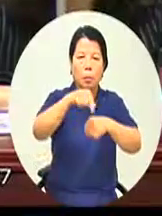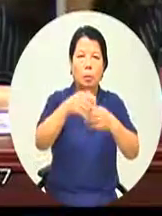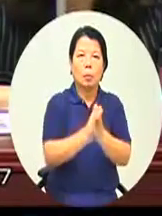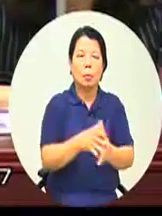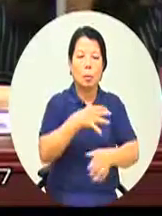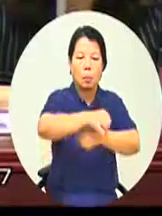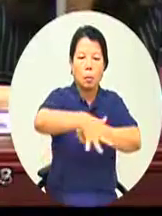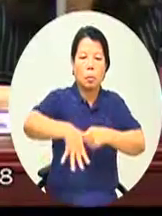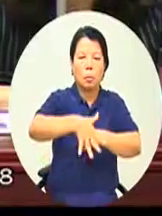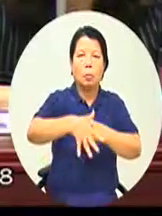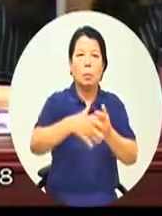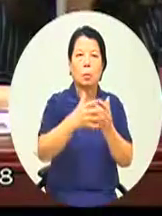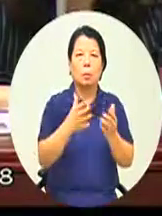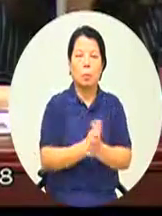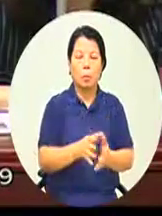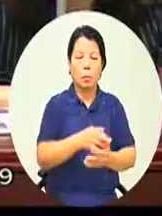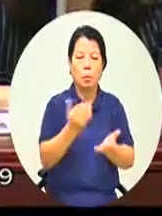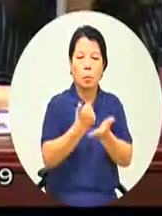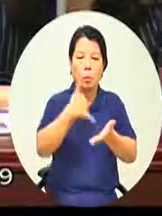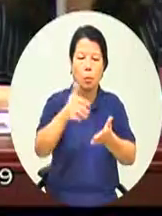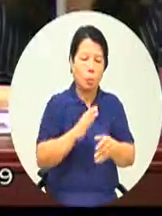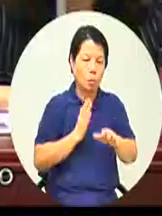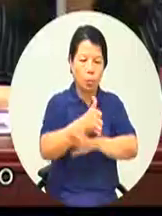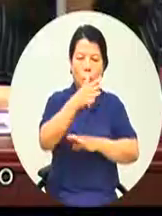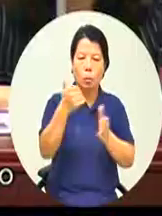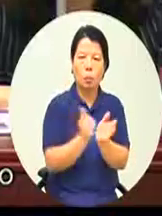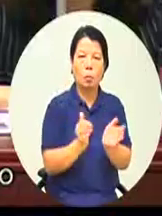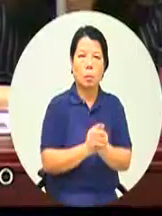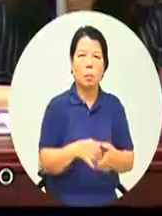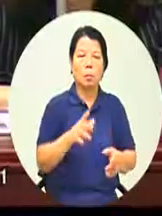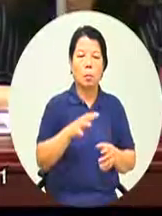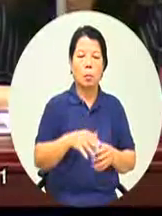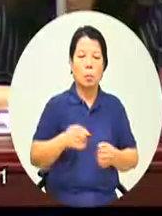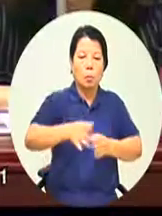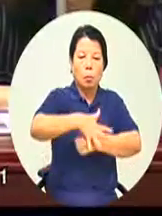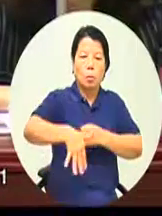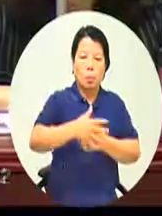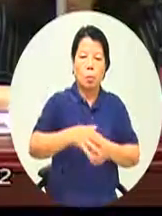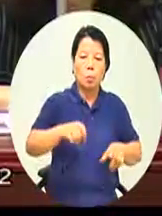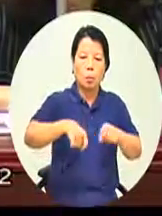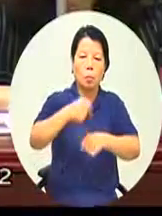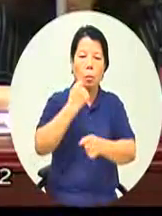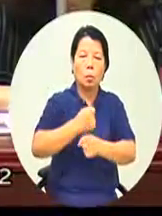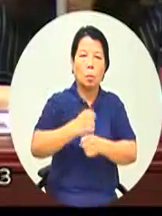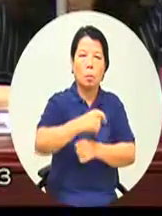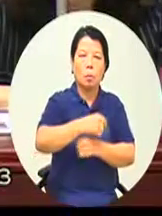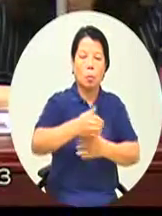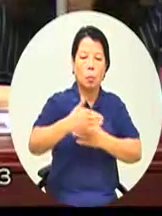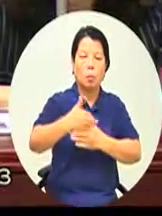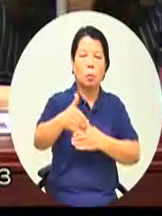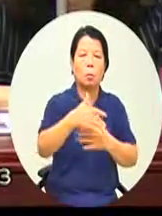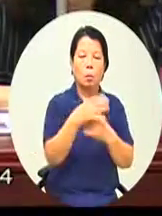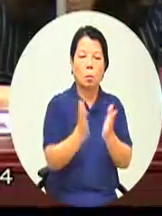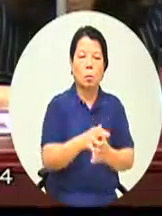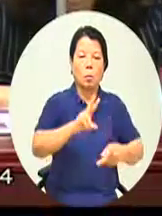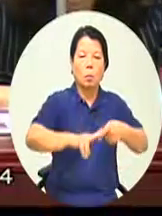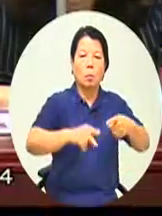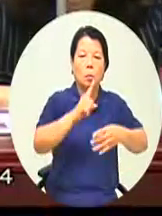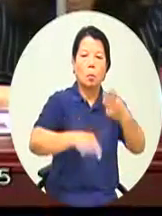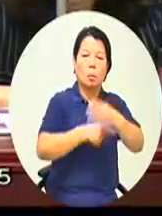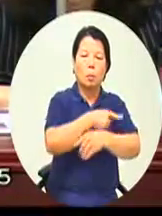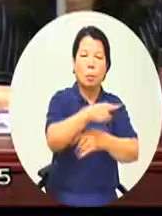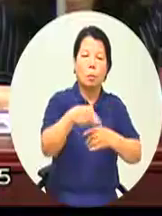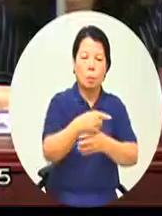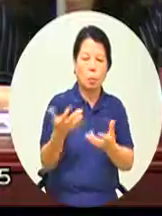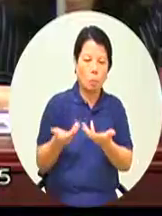织的部分，预算是通过董事会，然后组织跟营运计划其实都有跟董事们交换那些意见。那